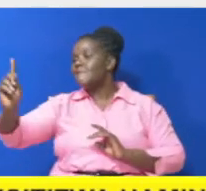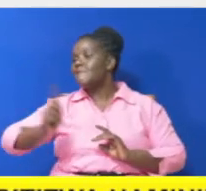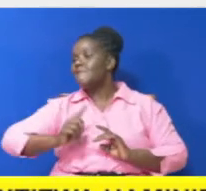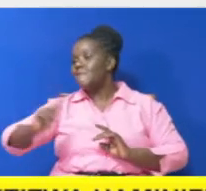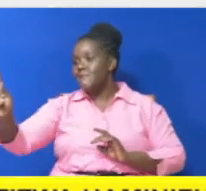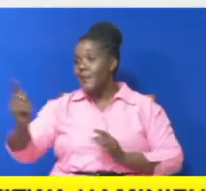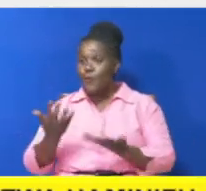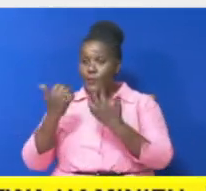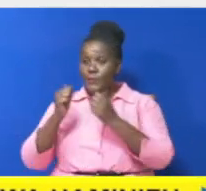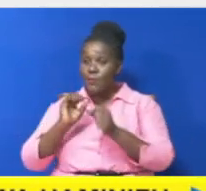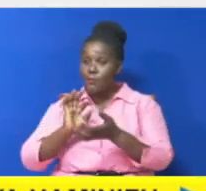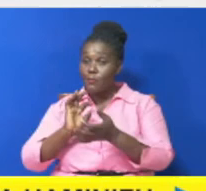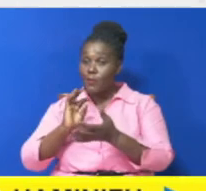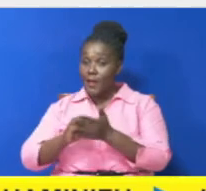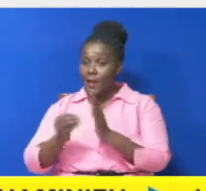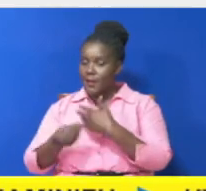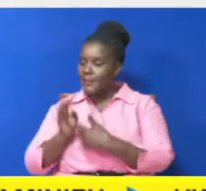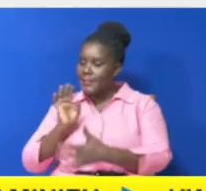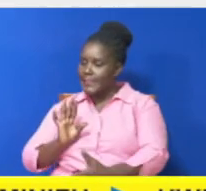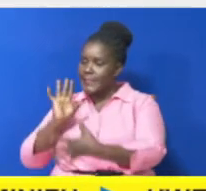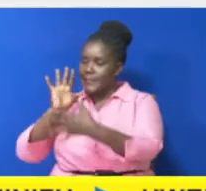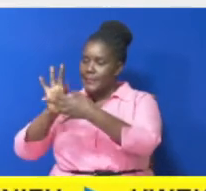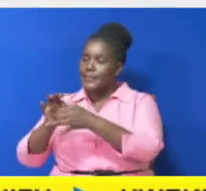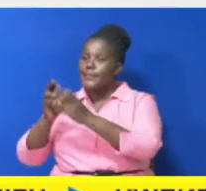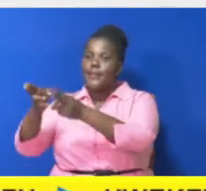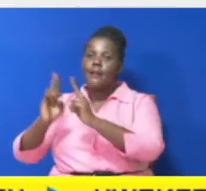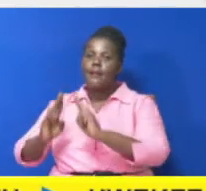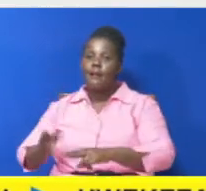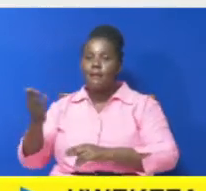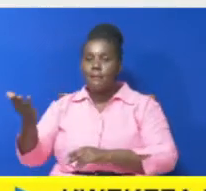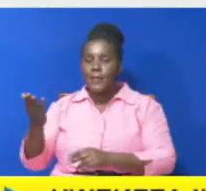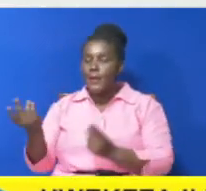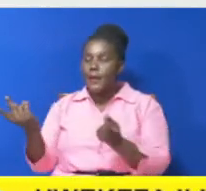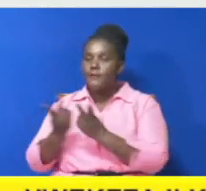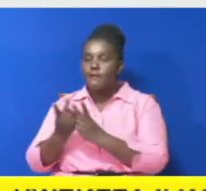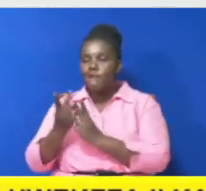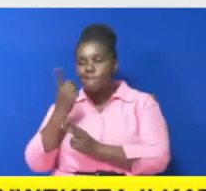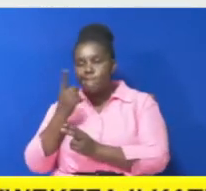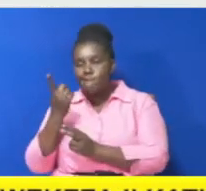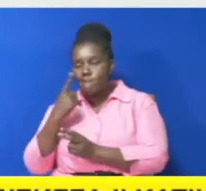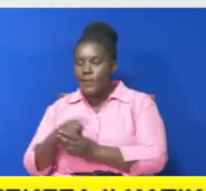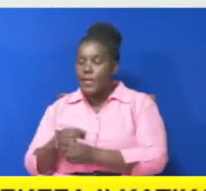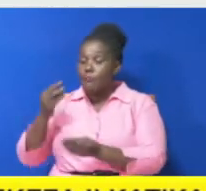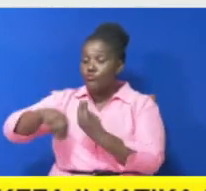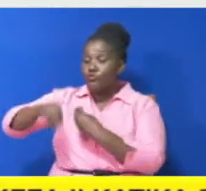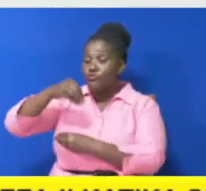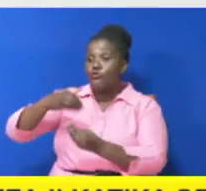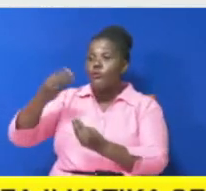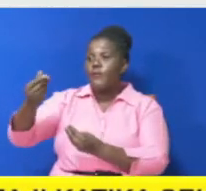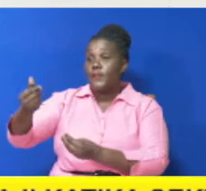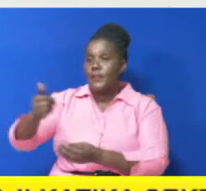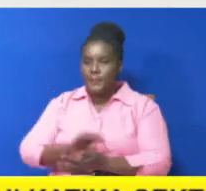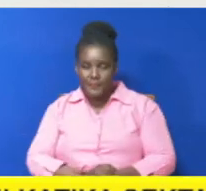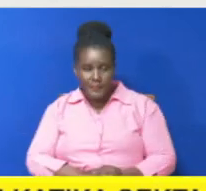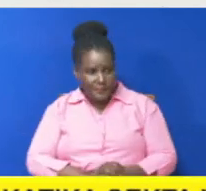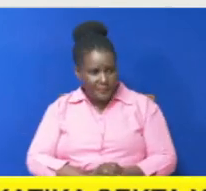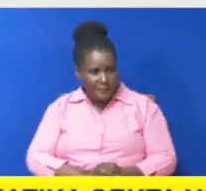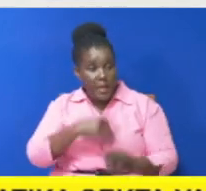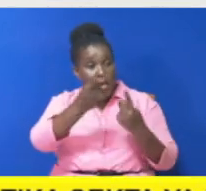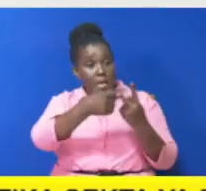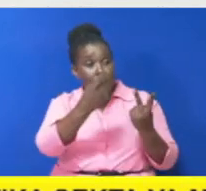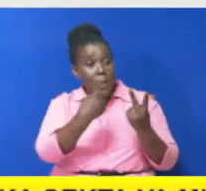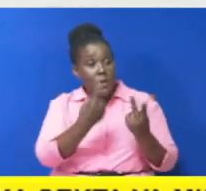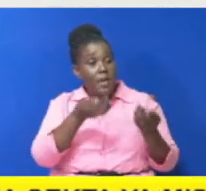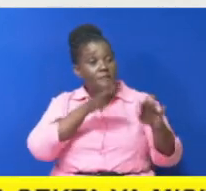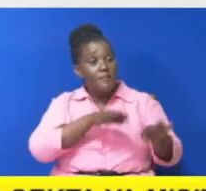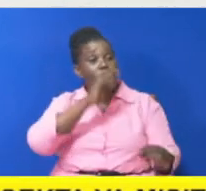wataunganishwa, tutashuhudia pia mzunguko wa pesa na mapato. Lakini inaenda kupunguza vifo vya wananchi ambao wanatokea hapa. Wanatumia